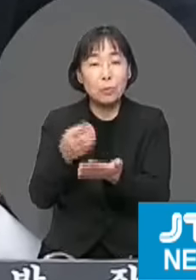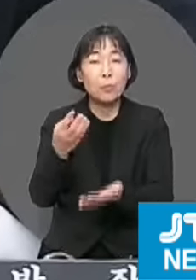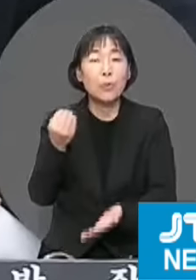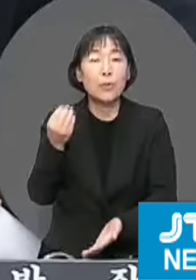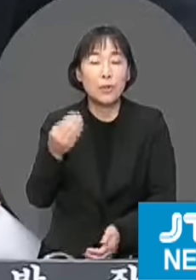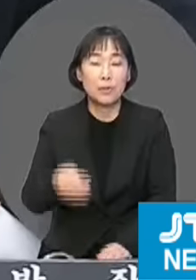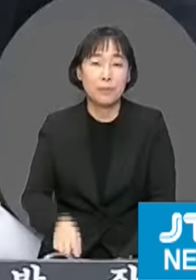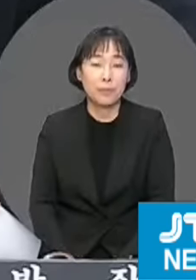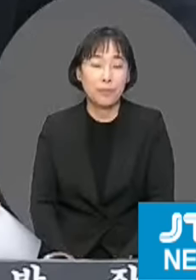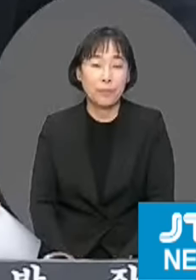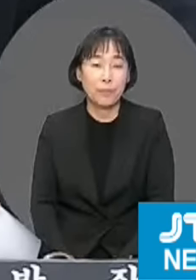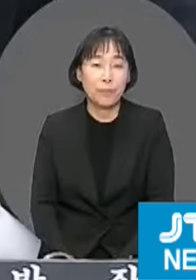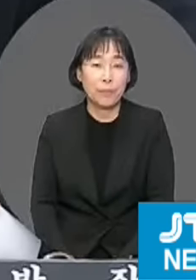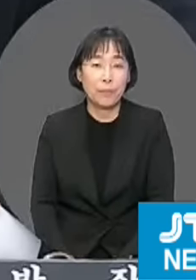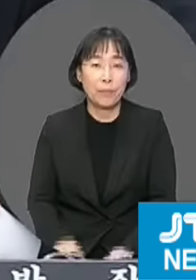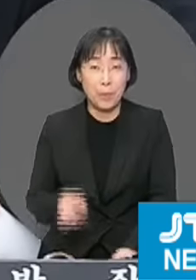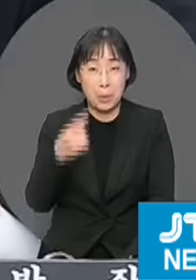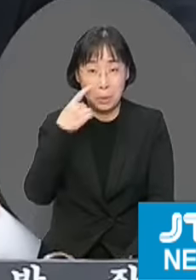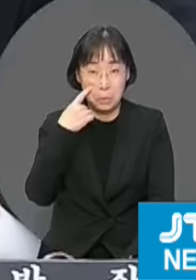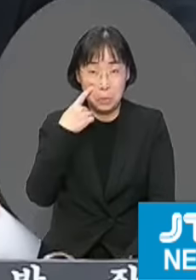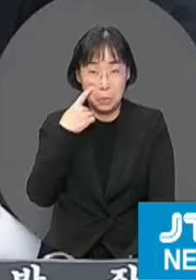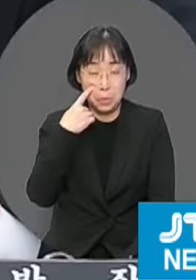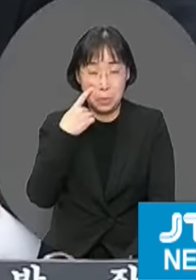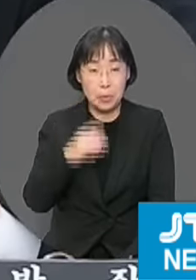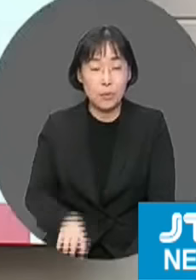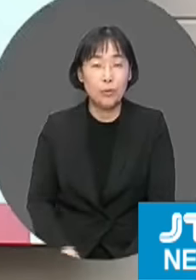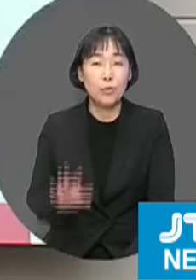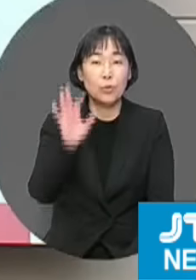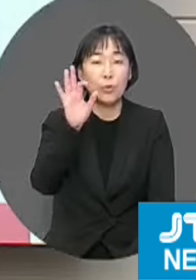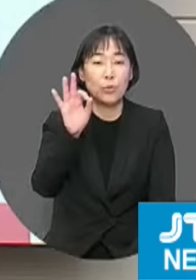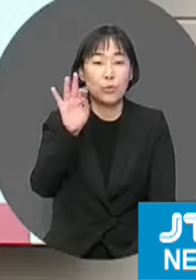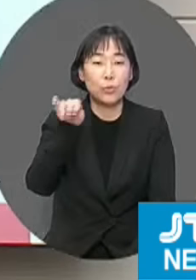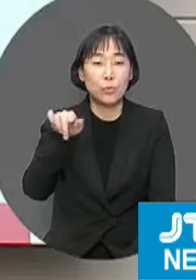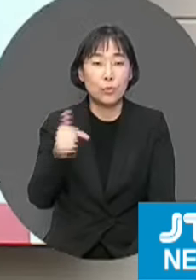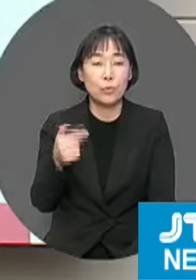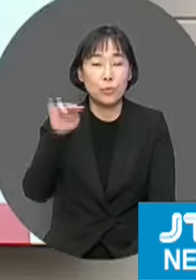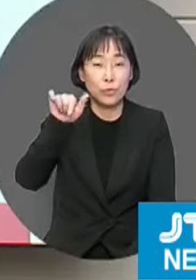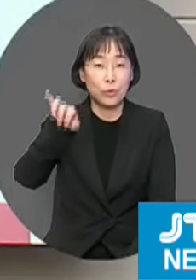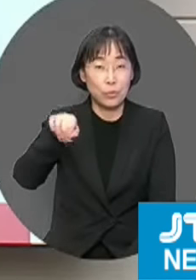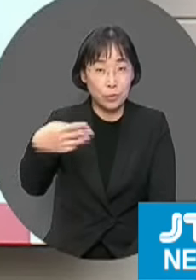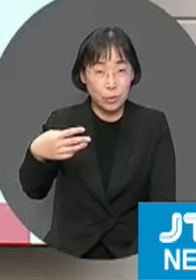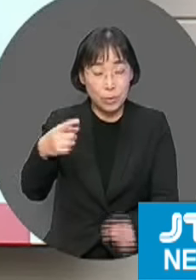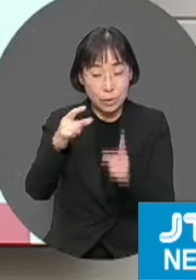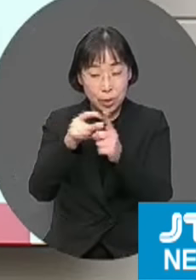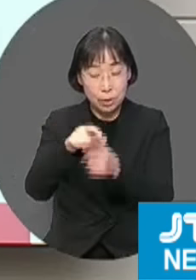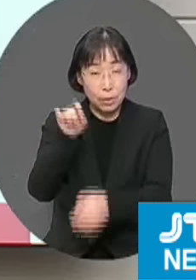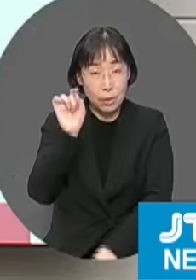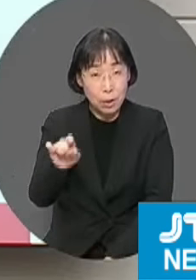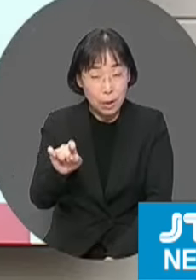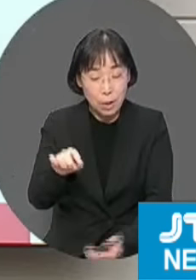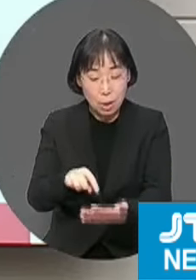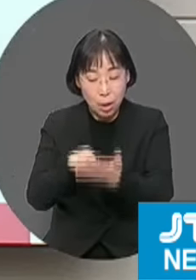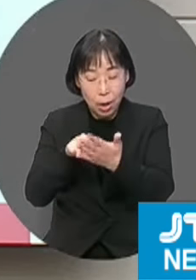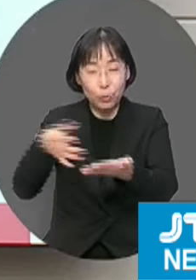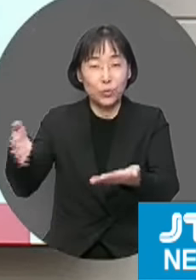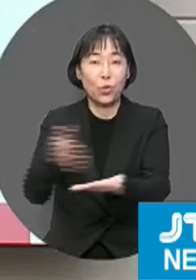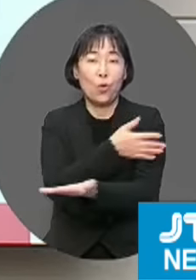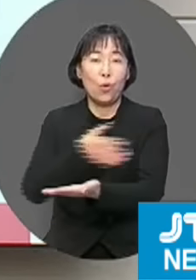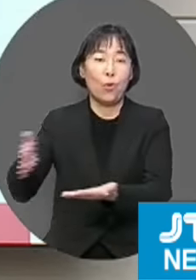네, 잘 모르겠습니다. 한번 보실까요? 윤석열 검색하면 0개 나옵니다. 오픈소스 아카이브에 윤석열로 검색하면 아무것도 안